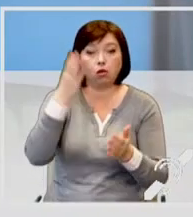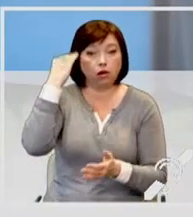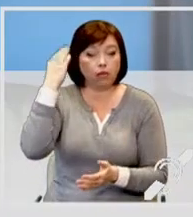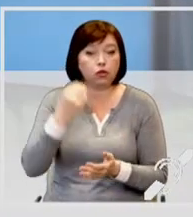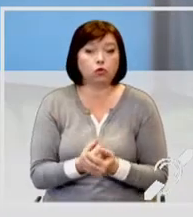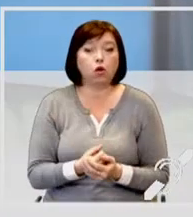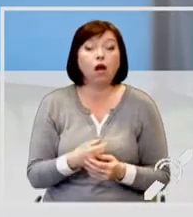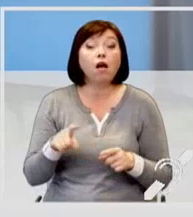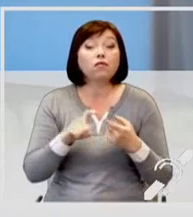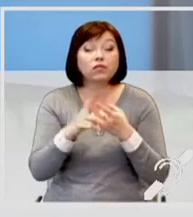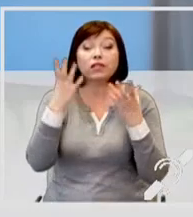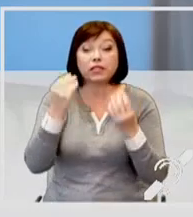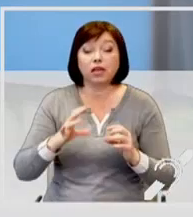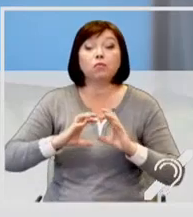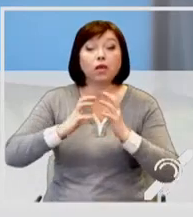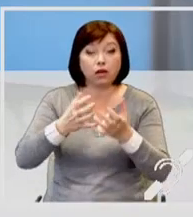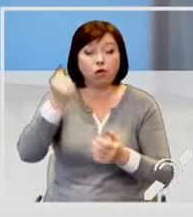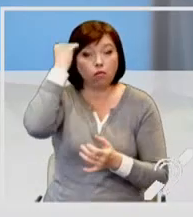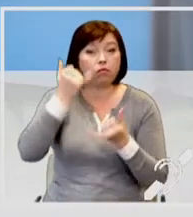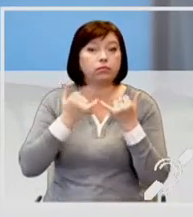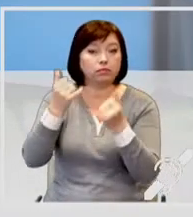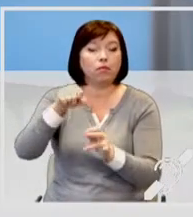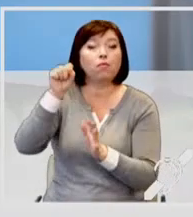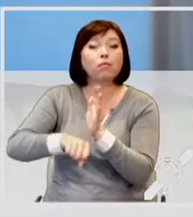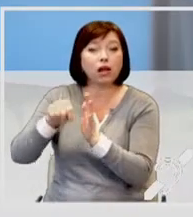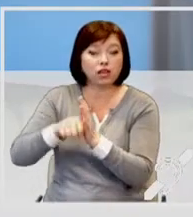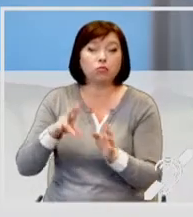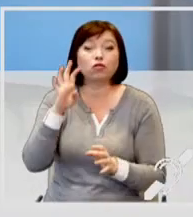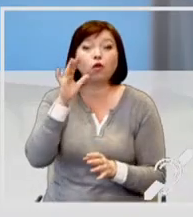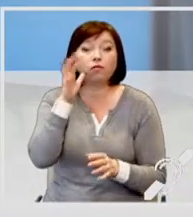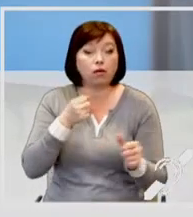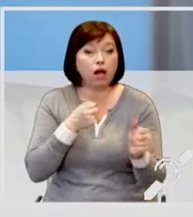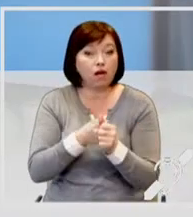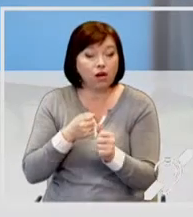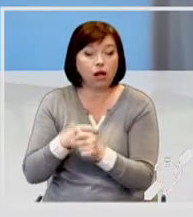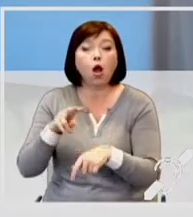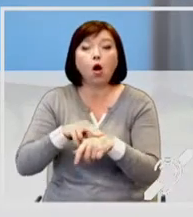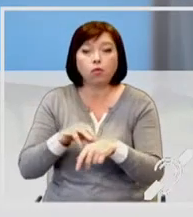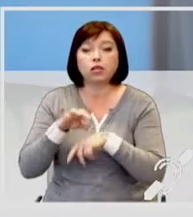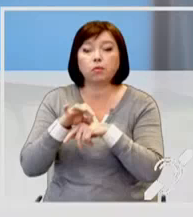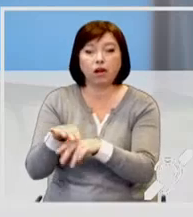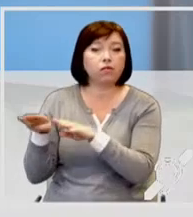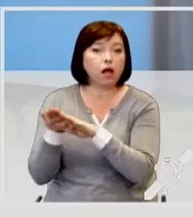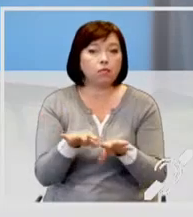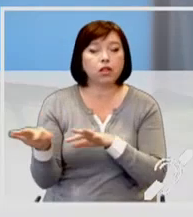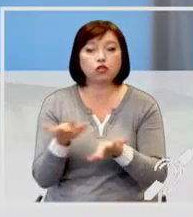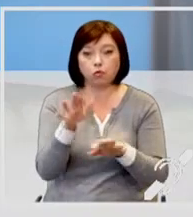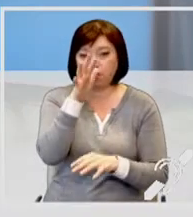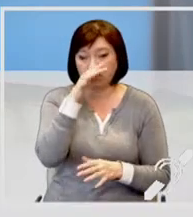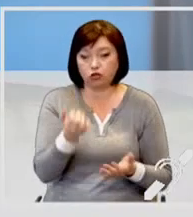Moldova. În contextul Zilei Mondiale de Comemorare a Victimelor Accidentelor Rutiere, poliția a organizat un flash mob la